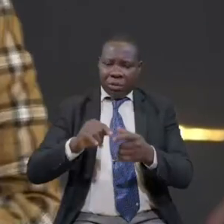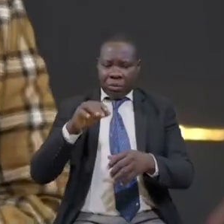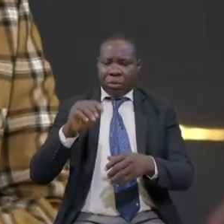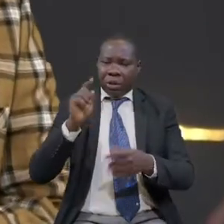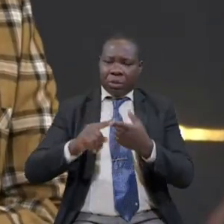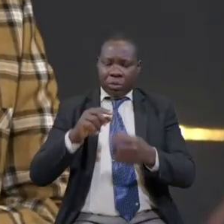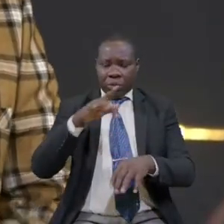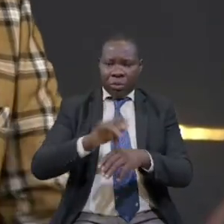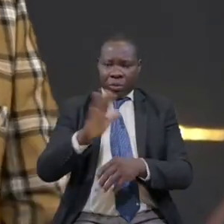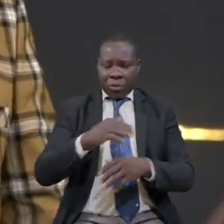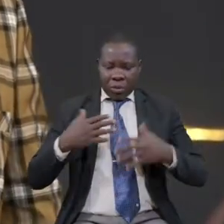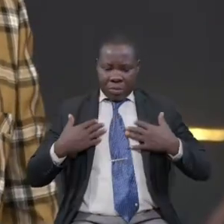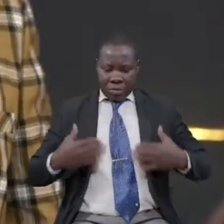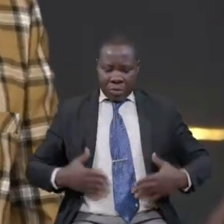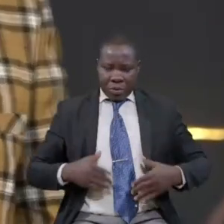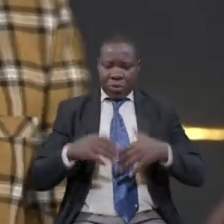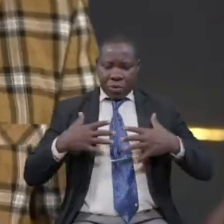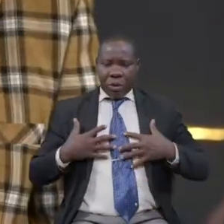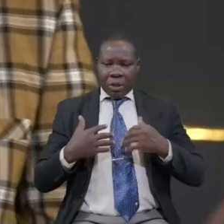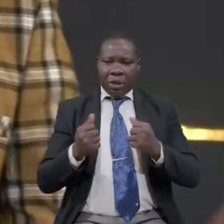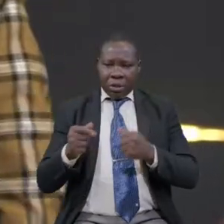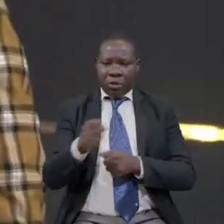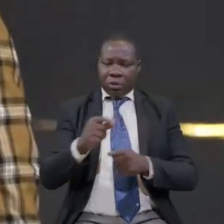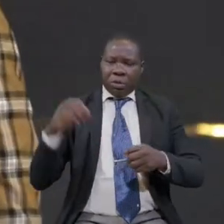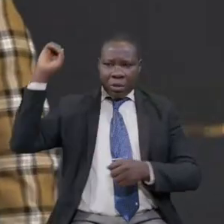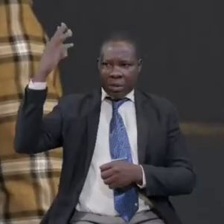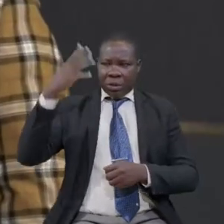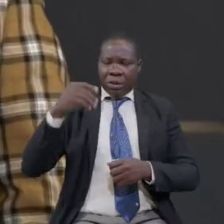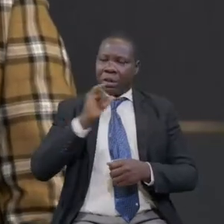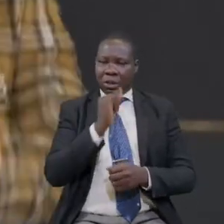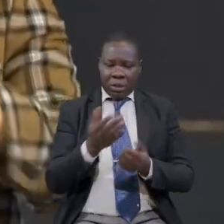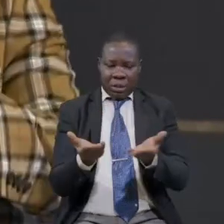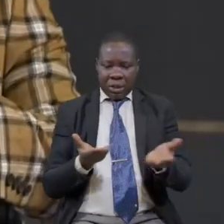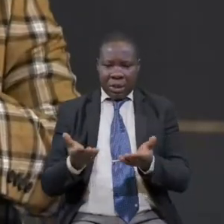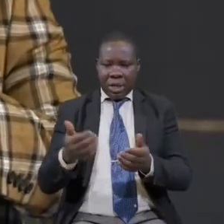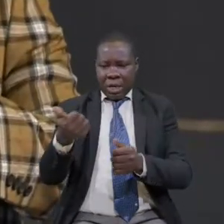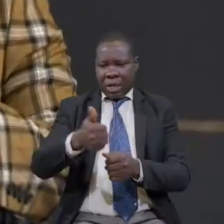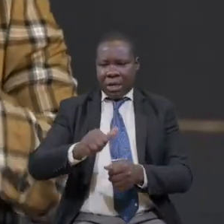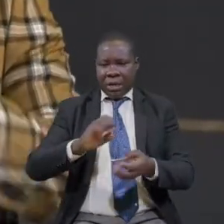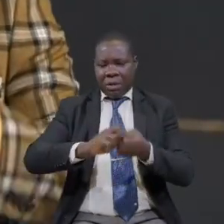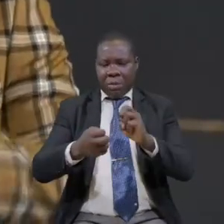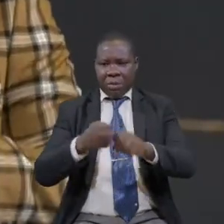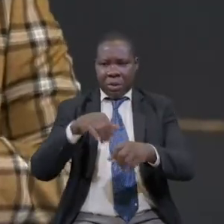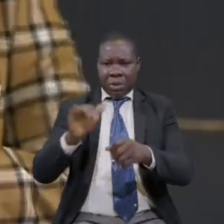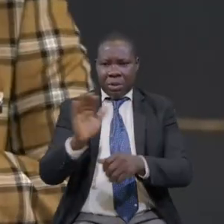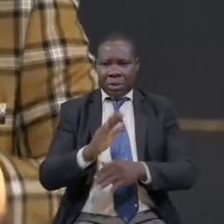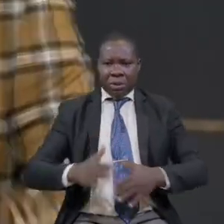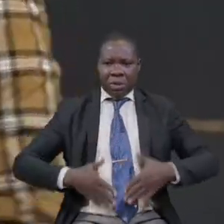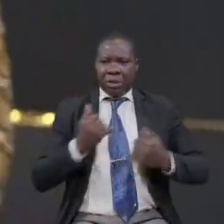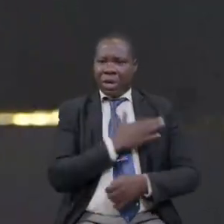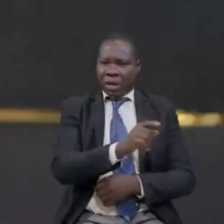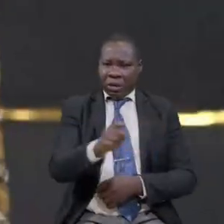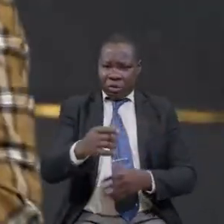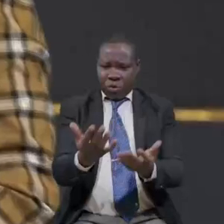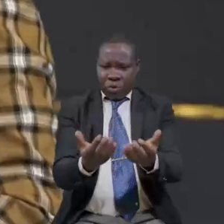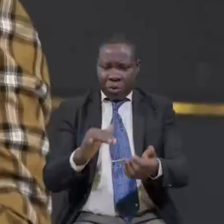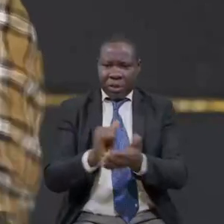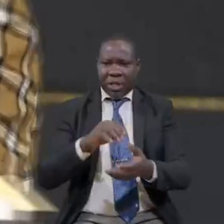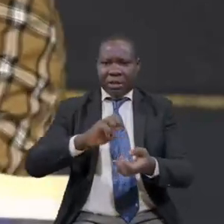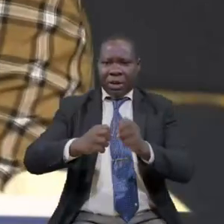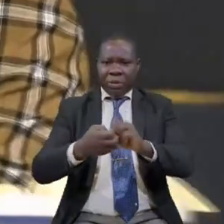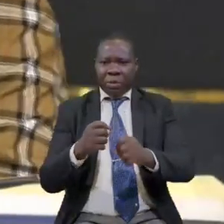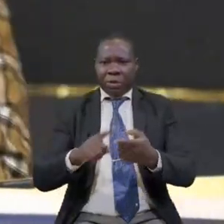guérir. La grâce est disponible. Tout problème dans votre vie, et vous voulez que ce problème